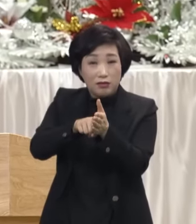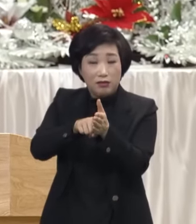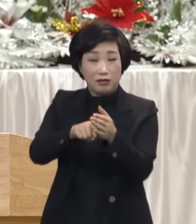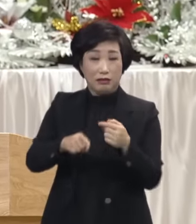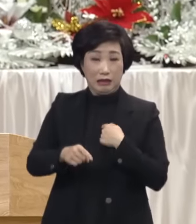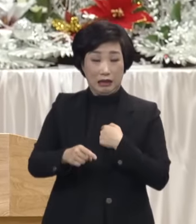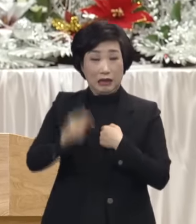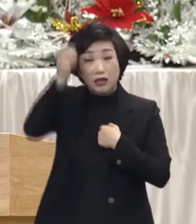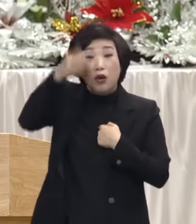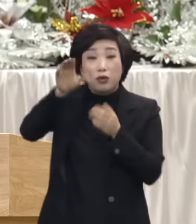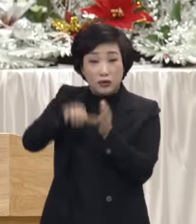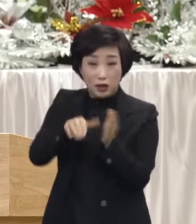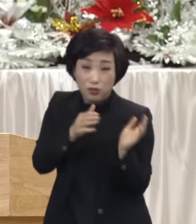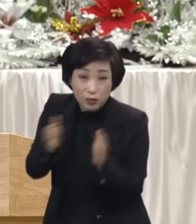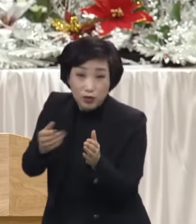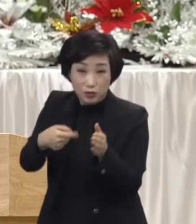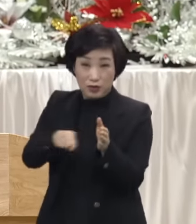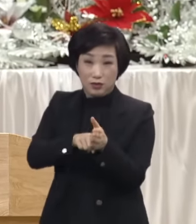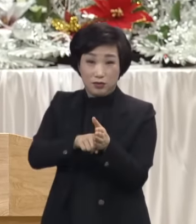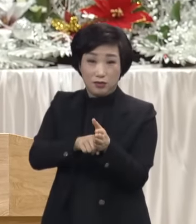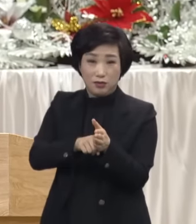위하여, 내 영혼의 때를 위해서